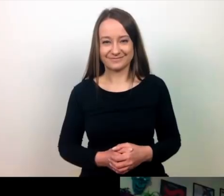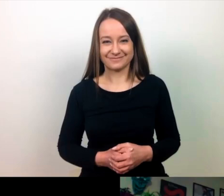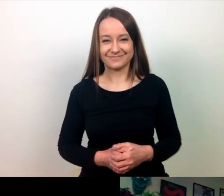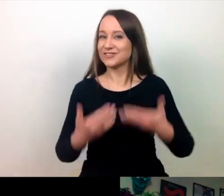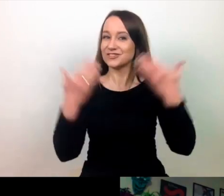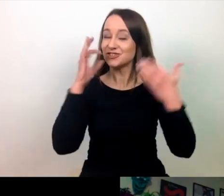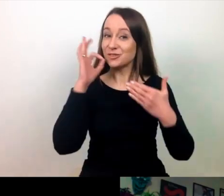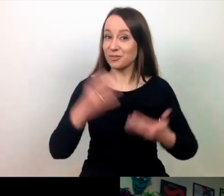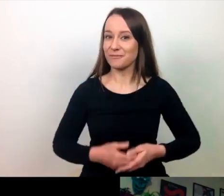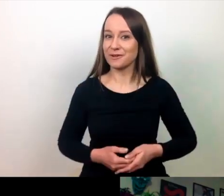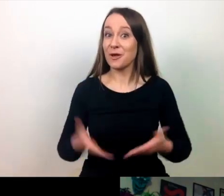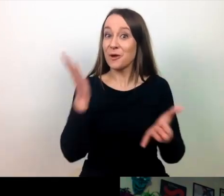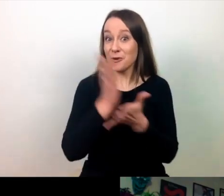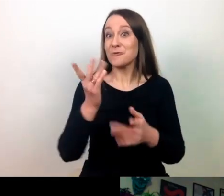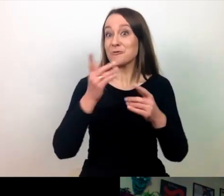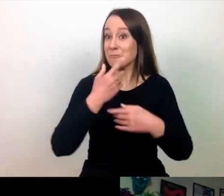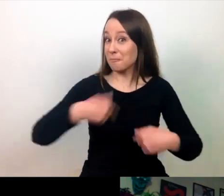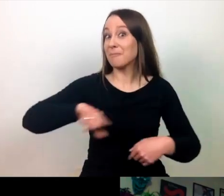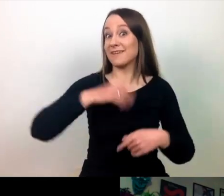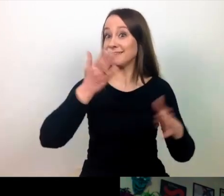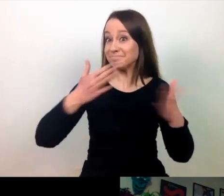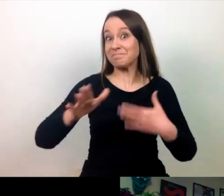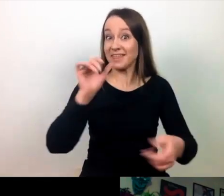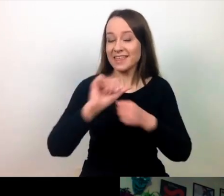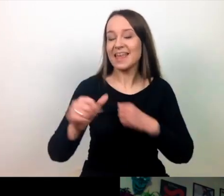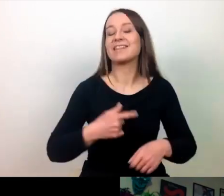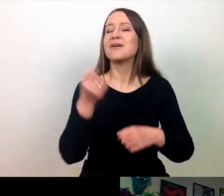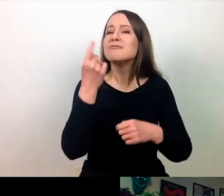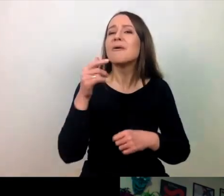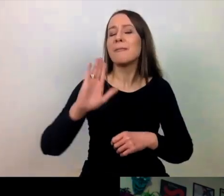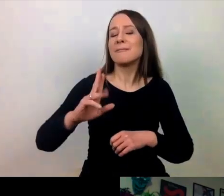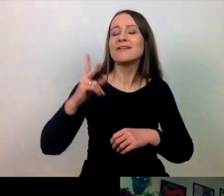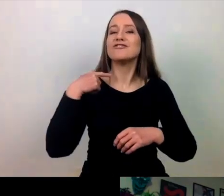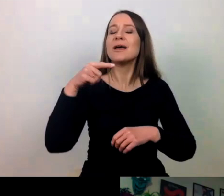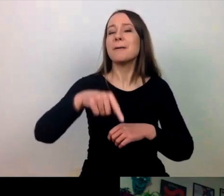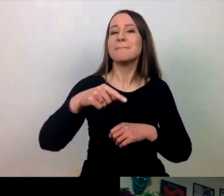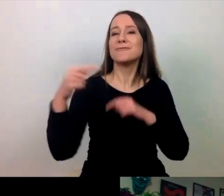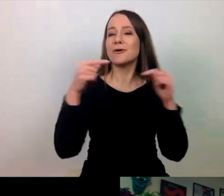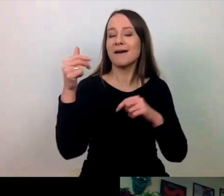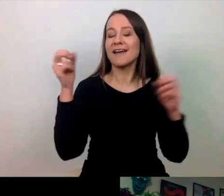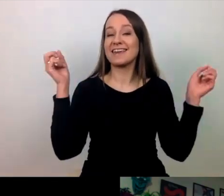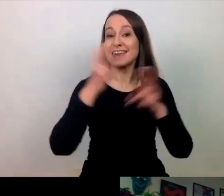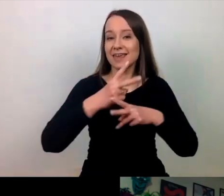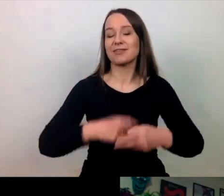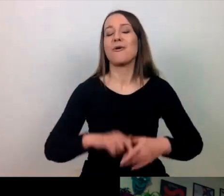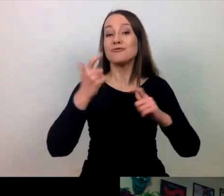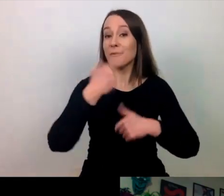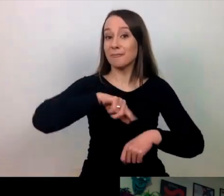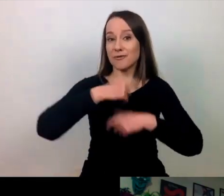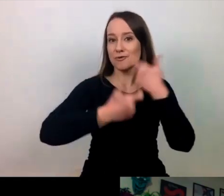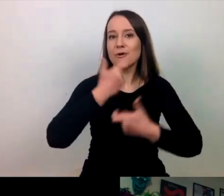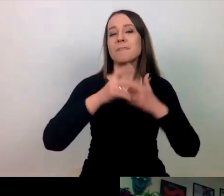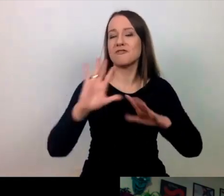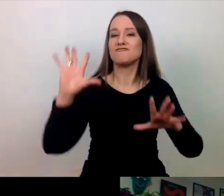Dzień dobry, jesteśmy i będziemy rozmawiali o kinie, bo troszeczkę przenosimy to wszystko, co tworzymy w ramach kina do internetu, do przestrzeni